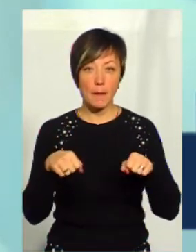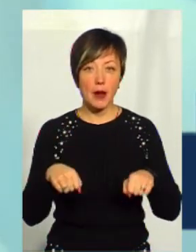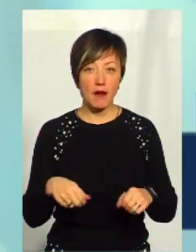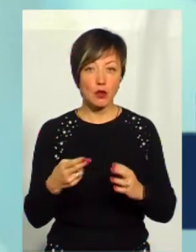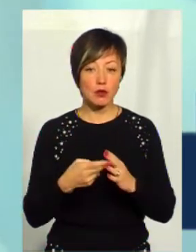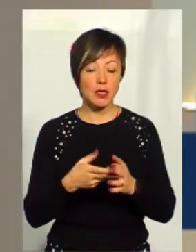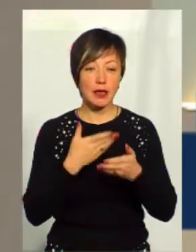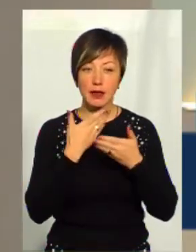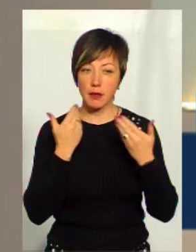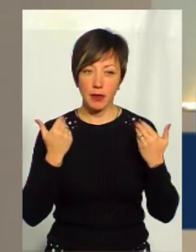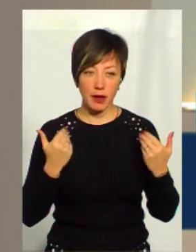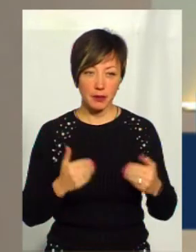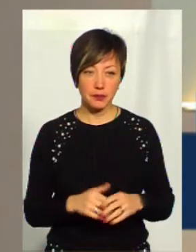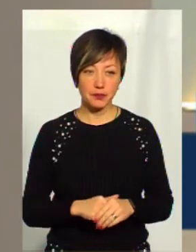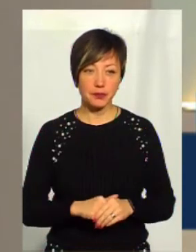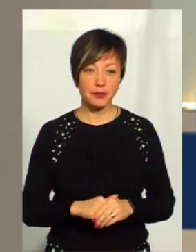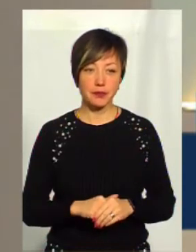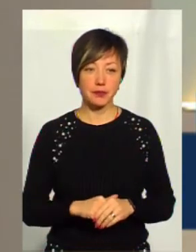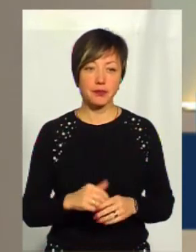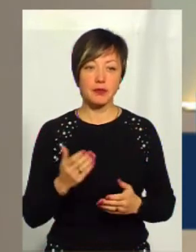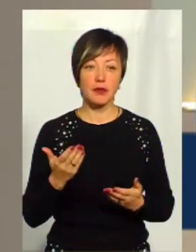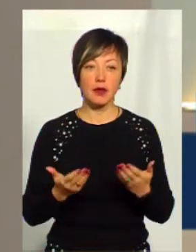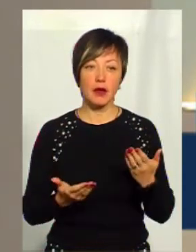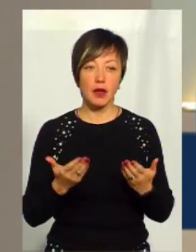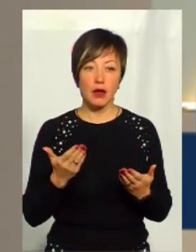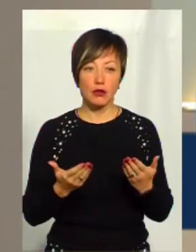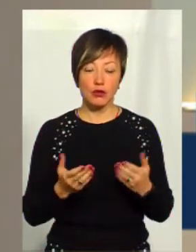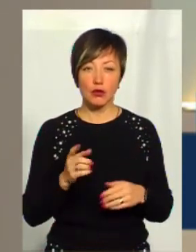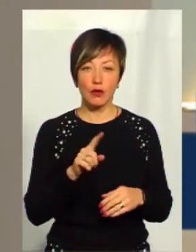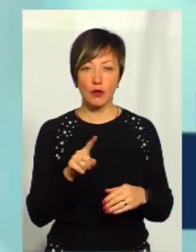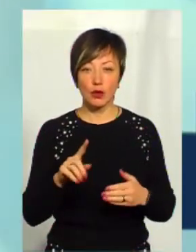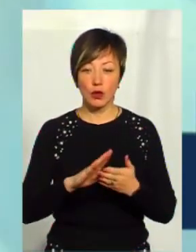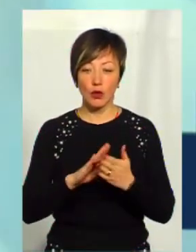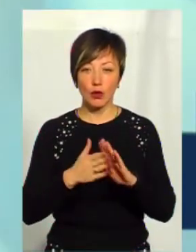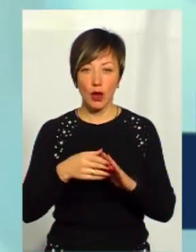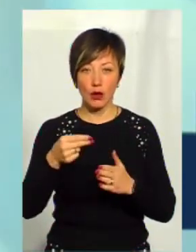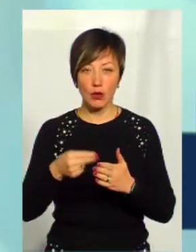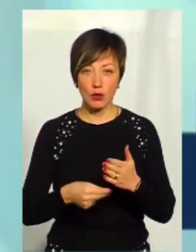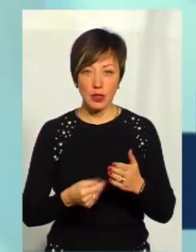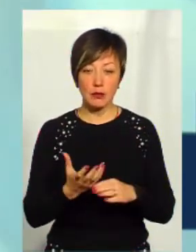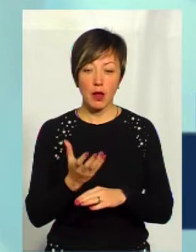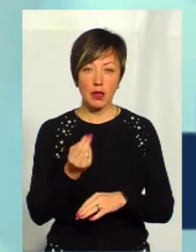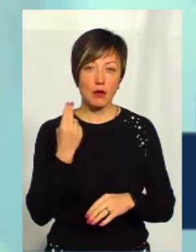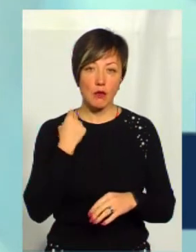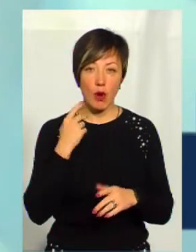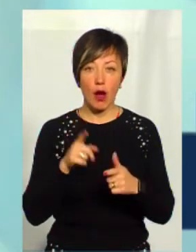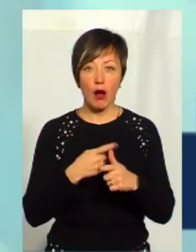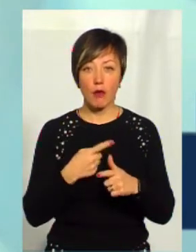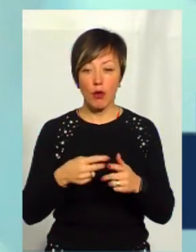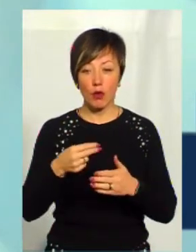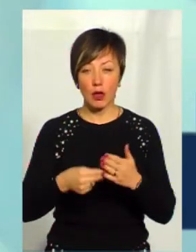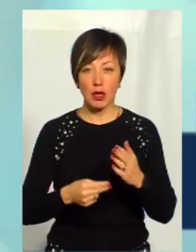на субсидію не має. Якщо вони уклали відповідні угоди, або сплатили борг, або уклали